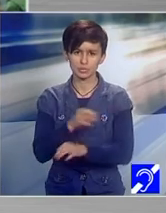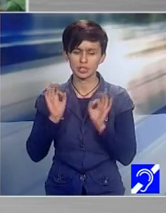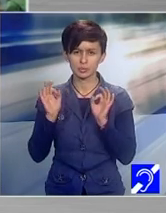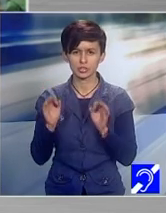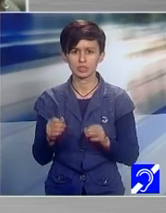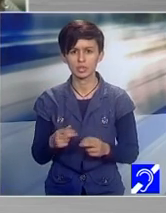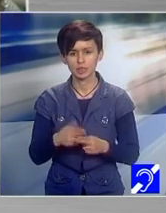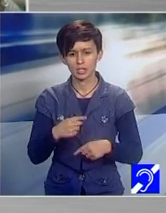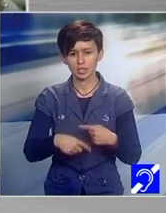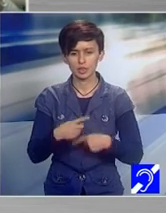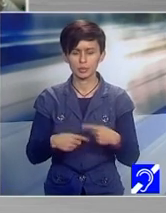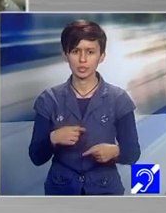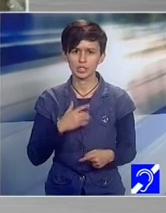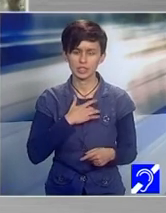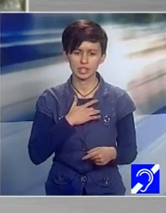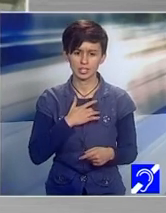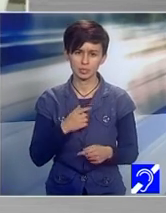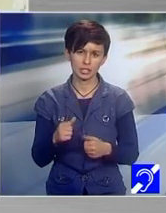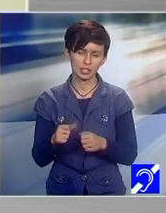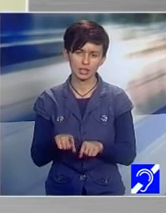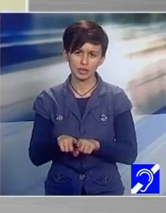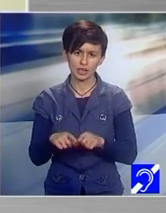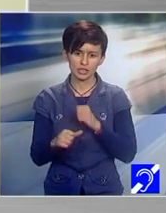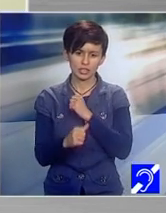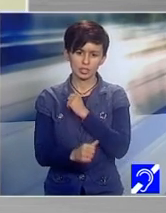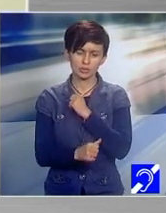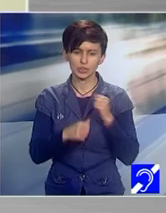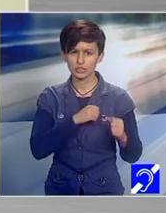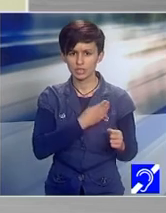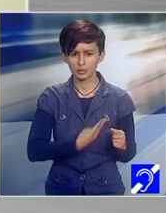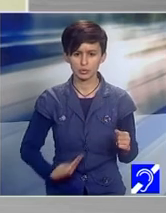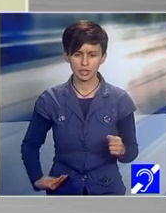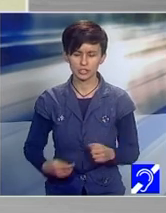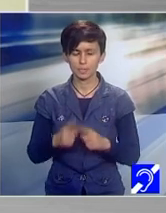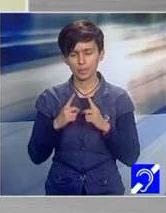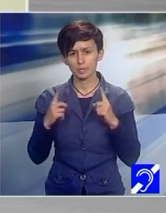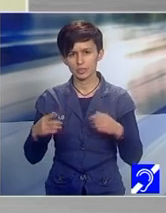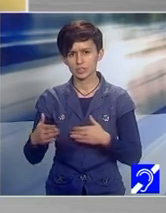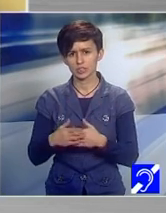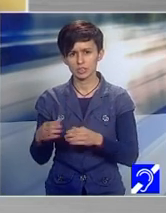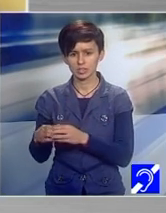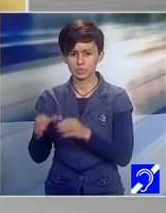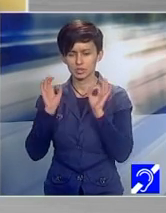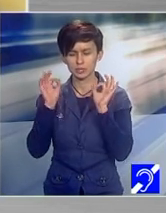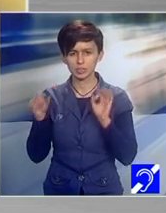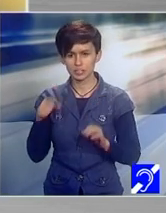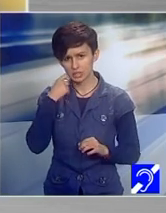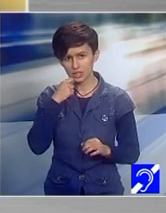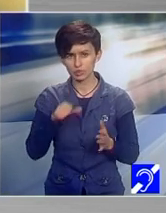bolile cardiovasculare, așa cum erau la Târgu Mureș și București. Profesorul Bârsan s-a alăturat echipei de specialiști de la Cluj